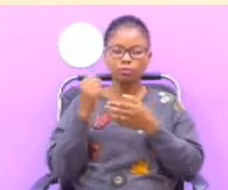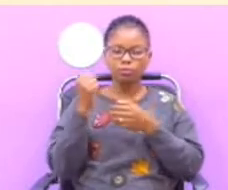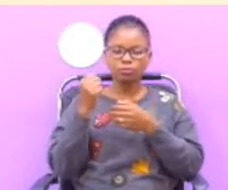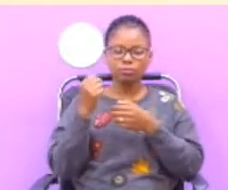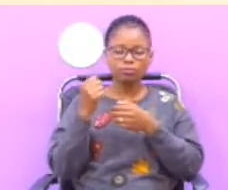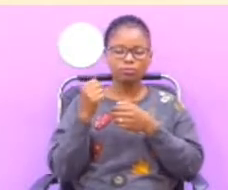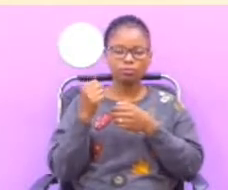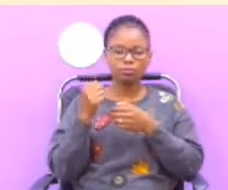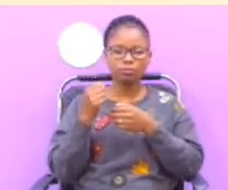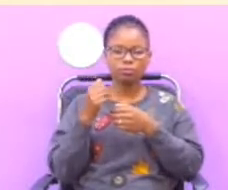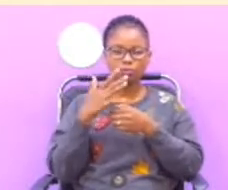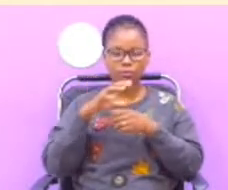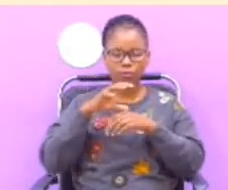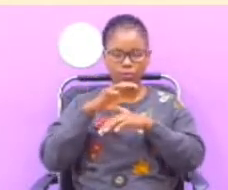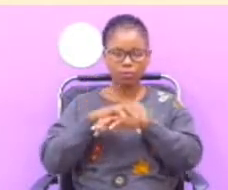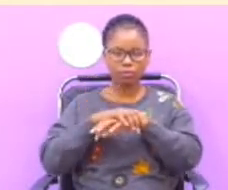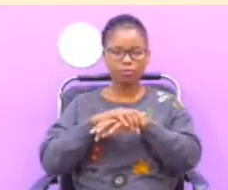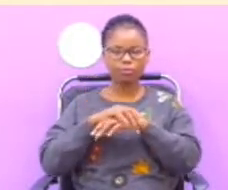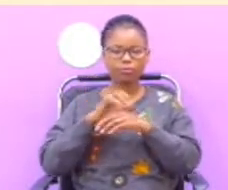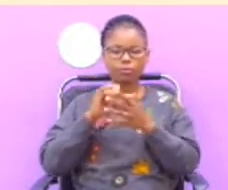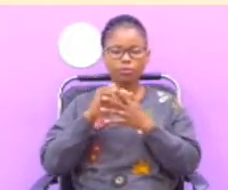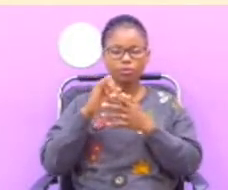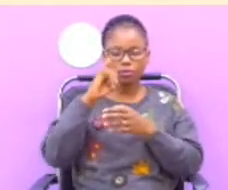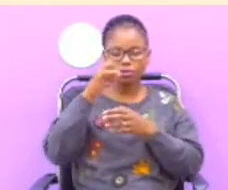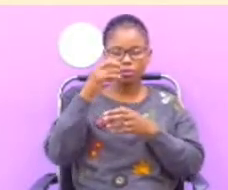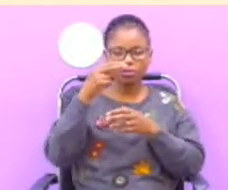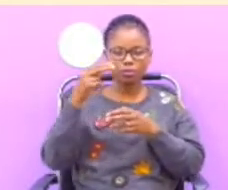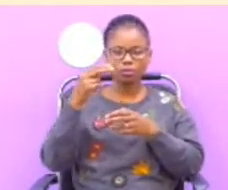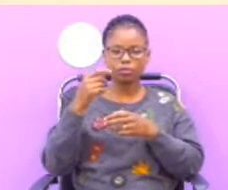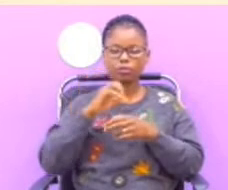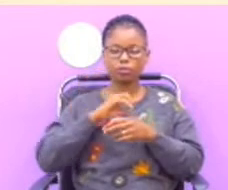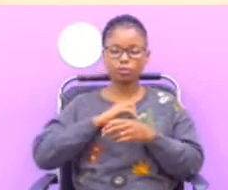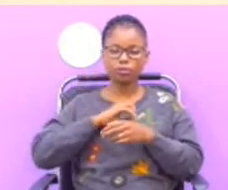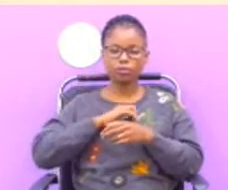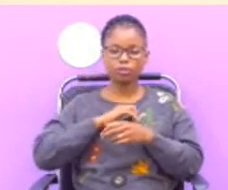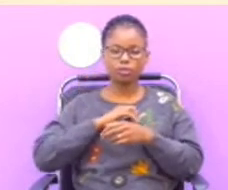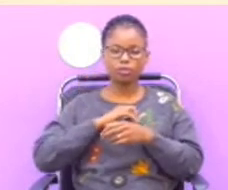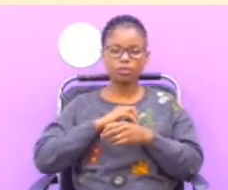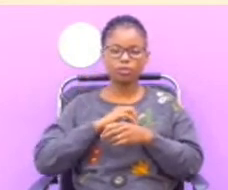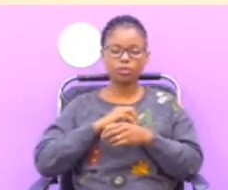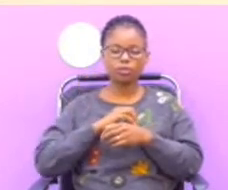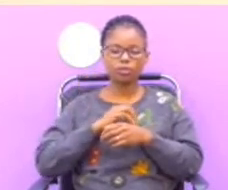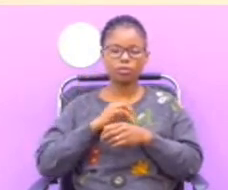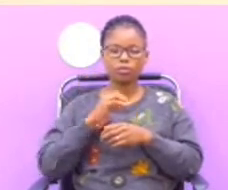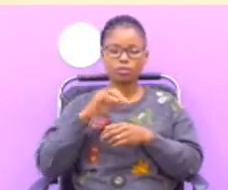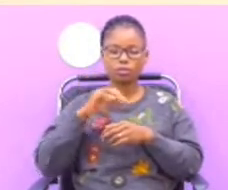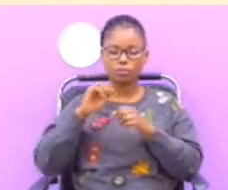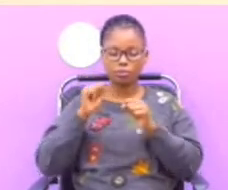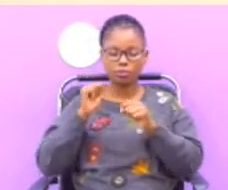nĩ gũkorwo mwathani o we jehova mwene mbũtũ cia ita-rĩ nĩwe ũhutagia bũrũri